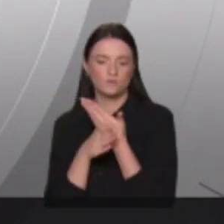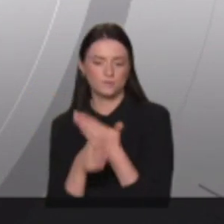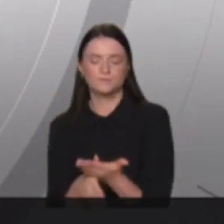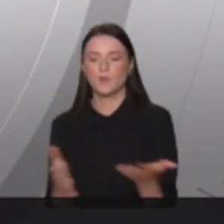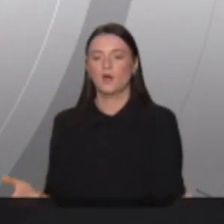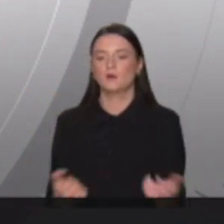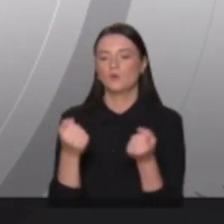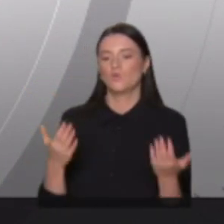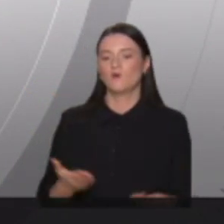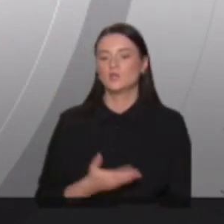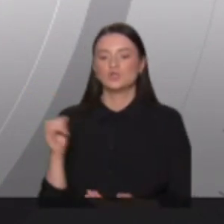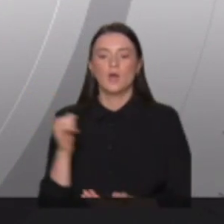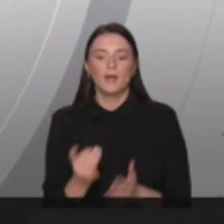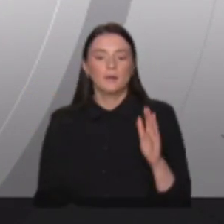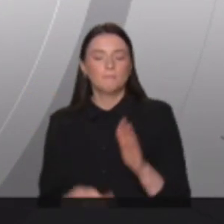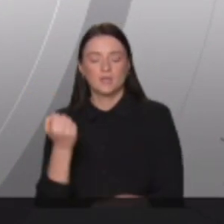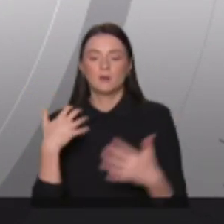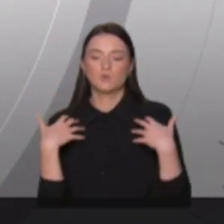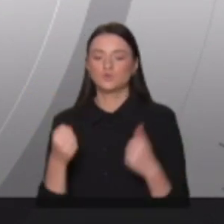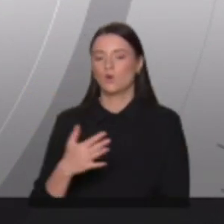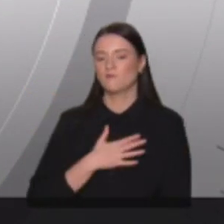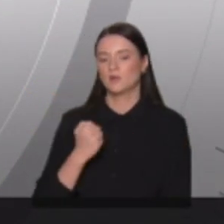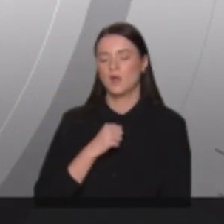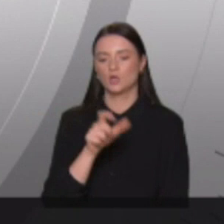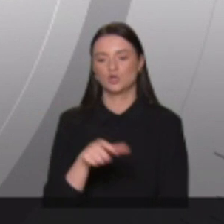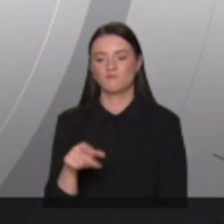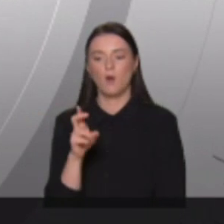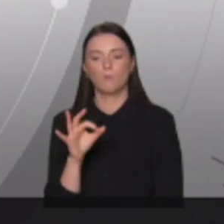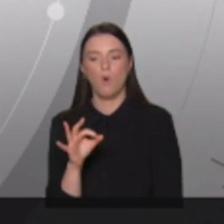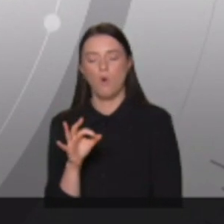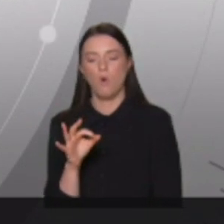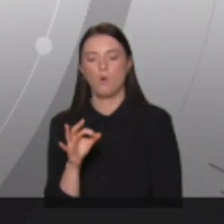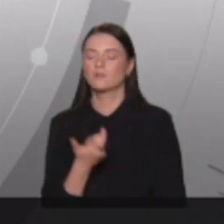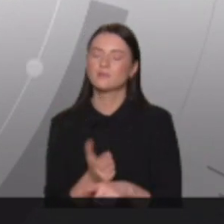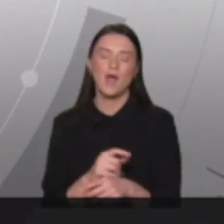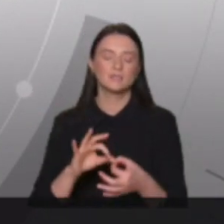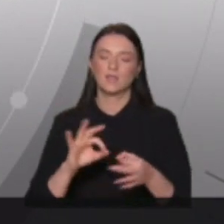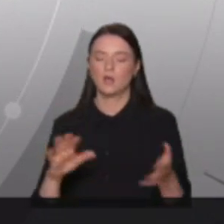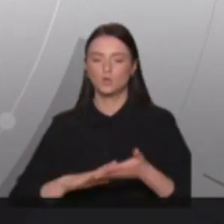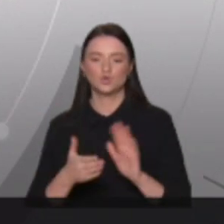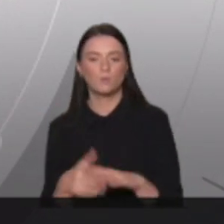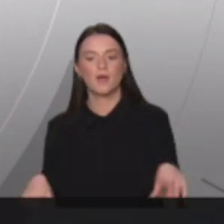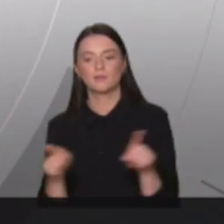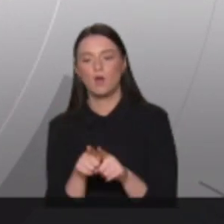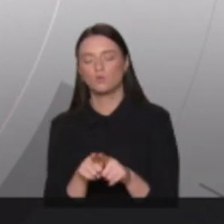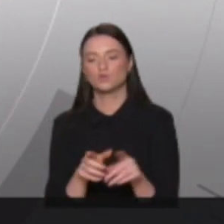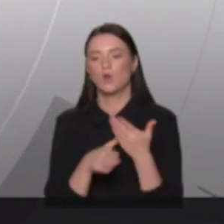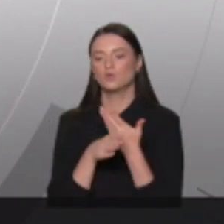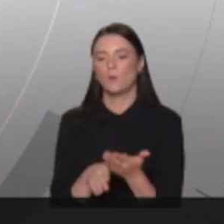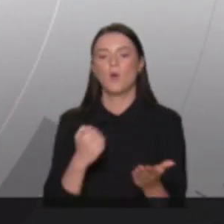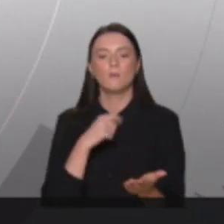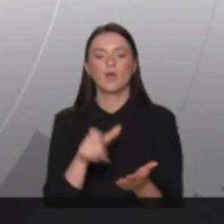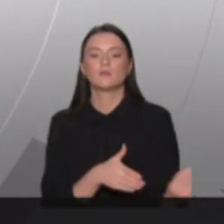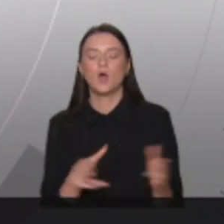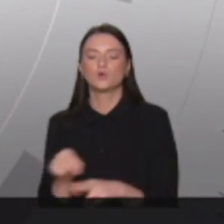рятувати життя та підтримувати здоров'я наших воїнів у найскладніших умовах. Також допомагають бійцям на шляху